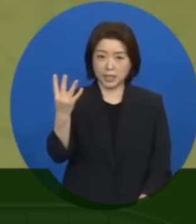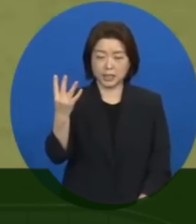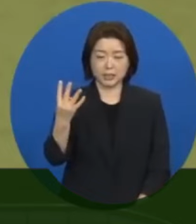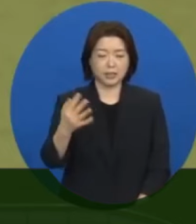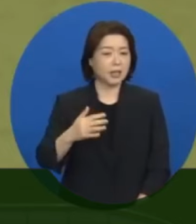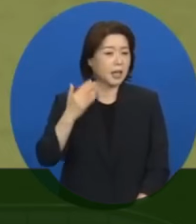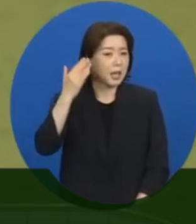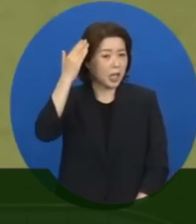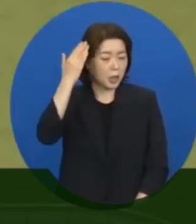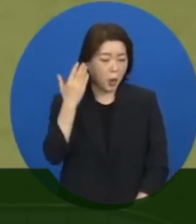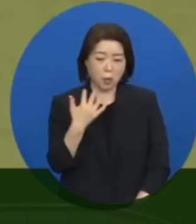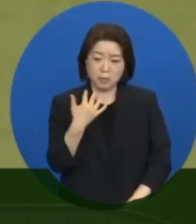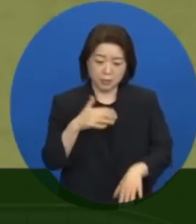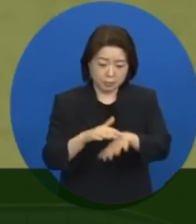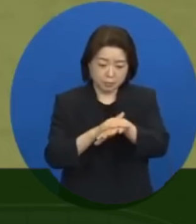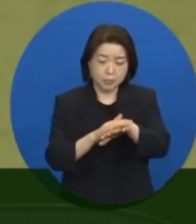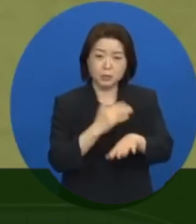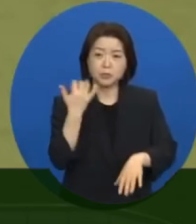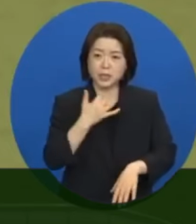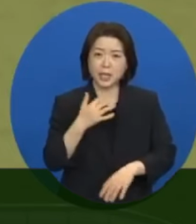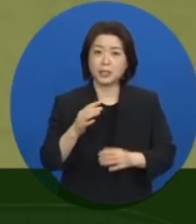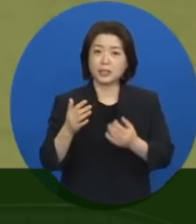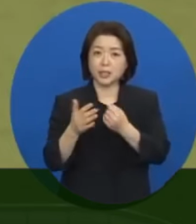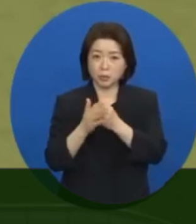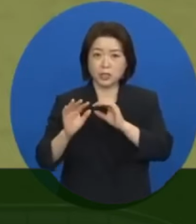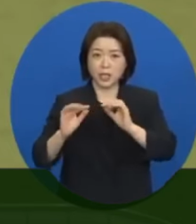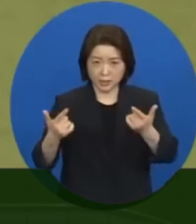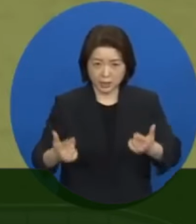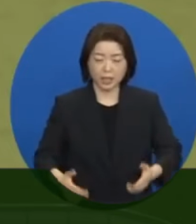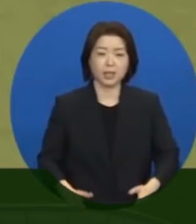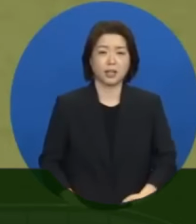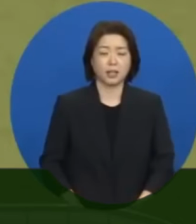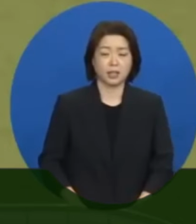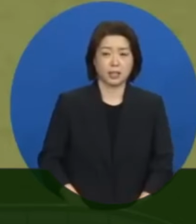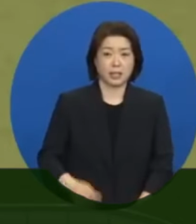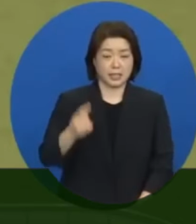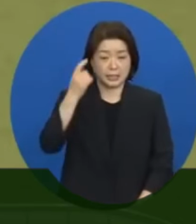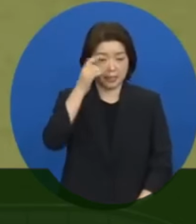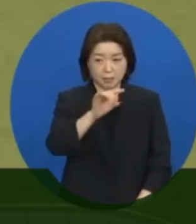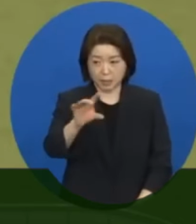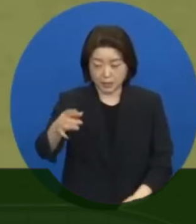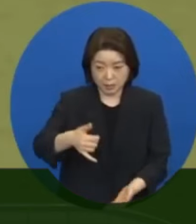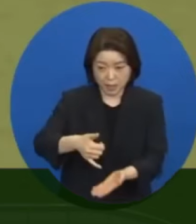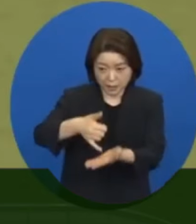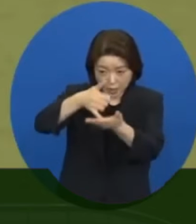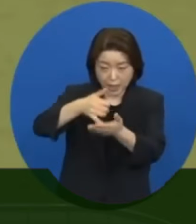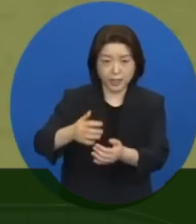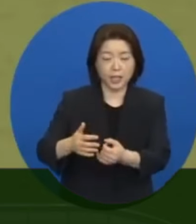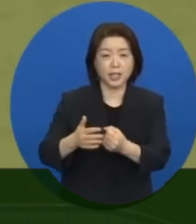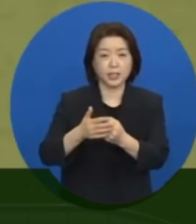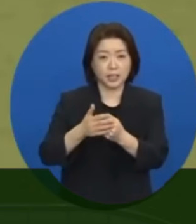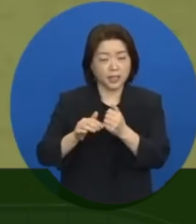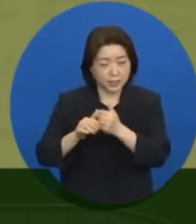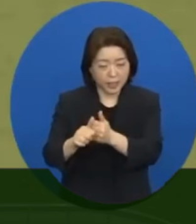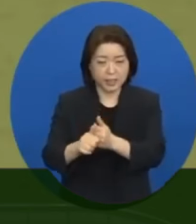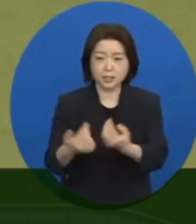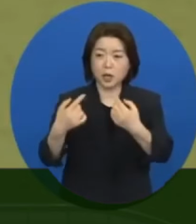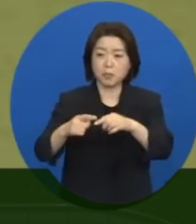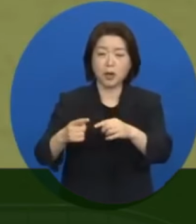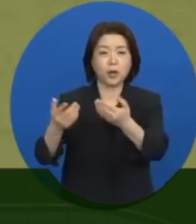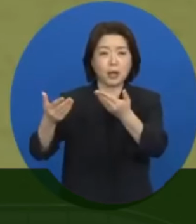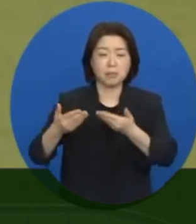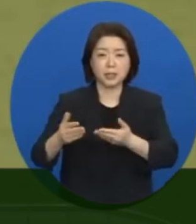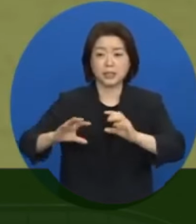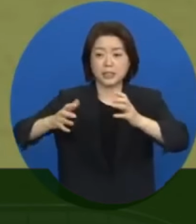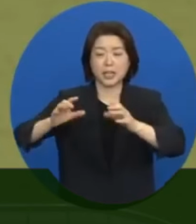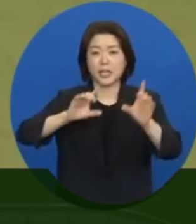아니라 검정 피부색이 아니라 인격에 따라 캐릭터에 따라서 평가를 받는 나라에 살게 되는